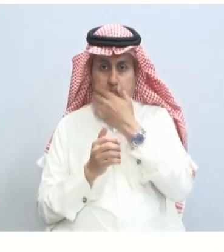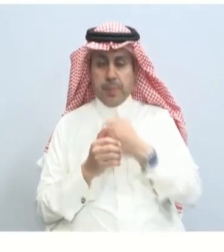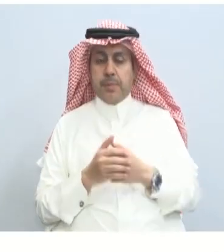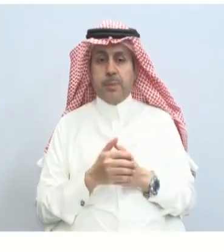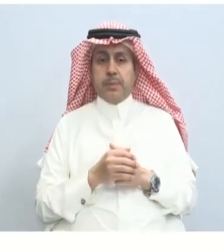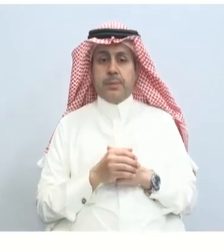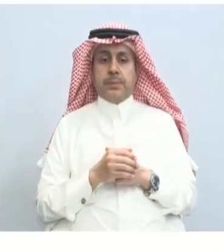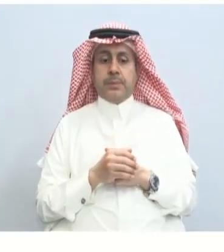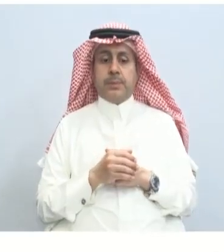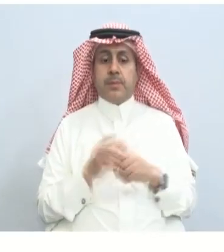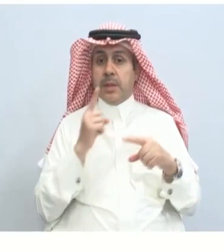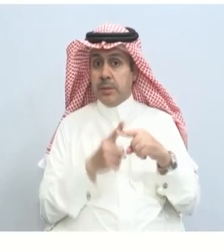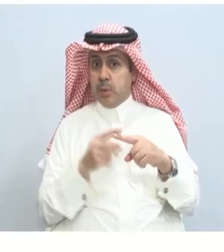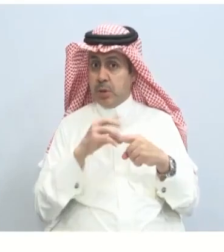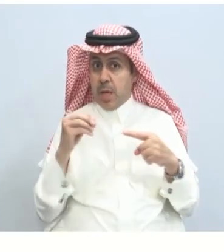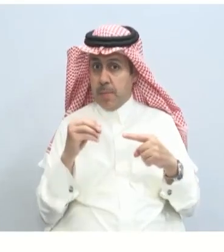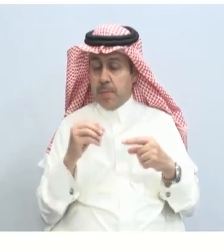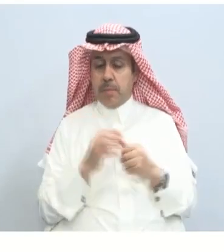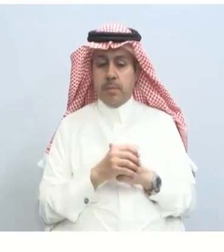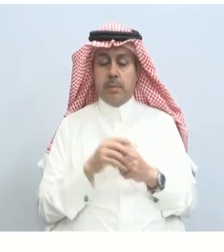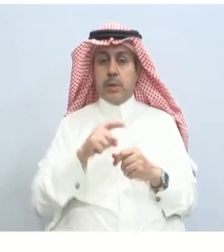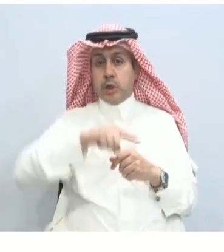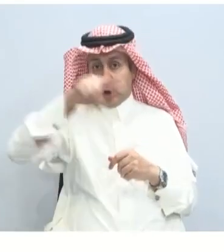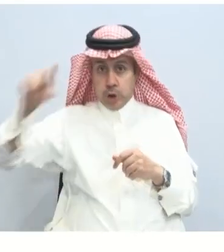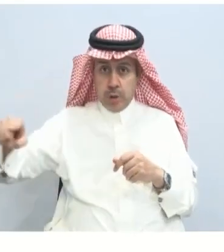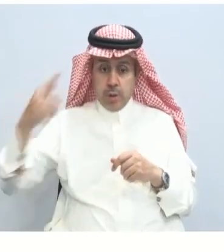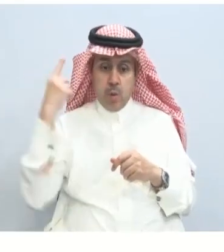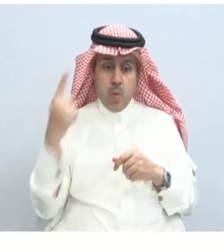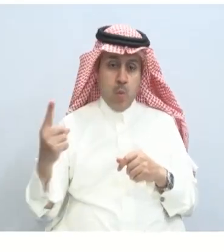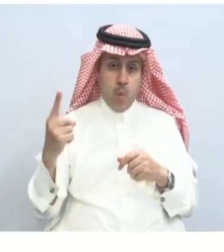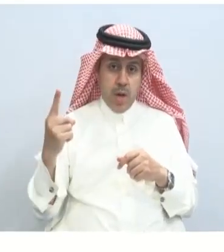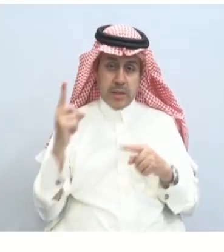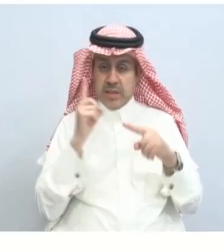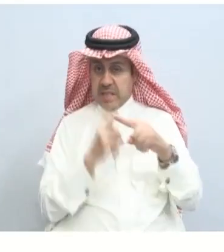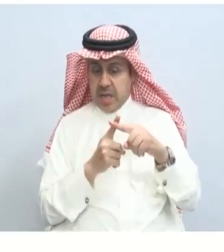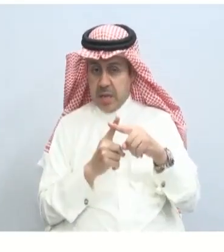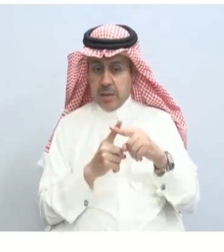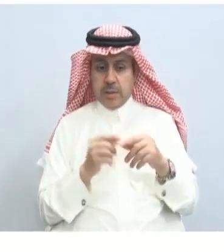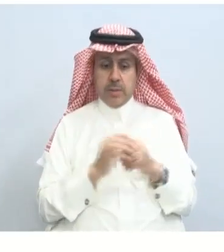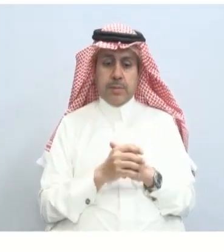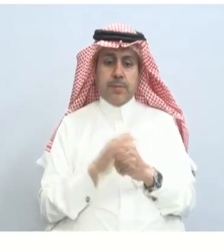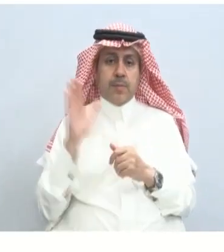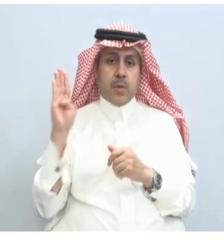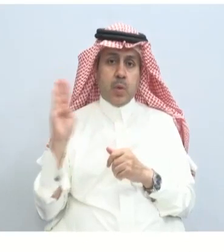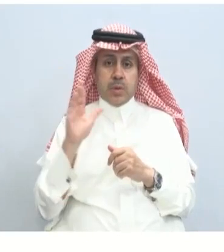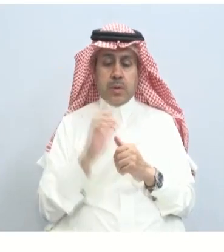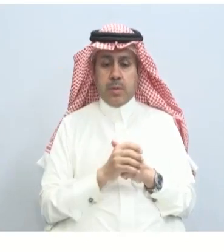بالسالب لجذر واحد زائدا كوساين ثيتا اللي هي 45